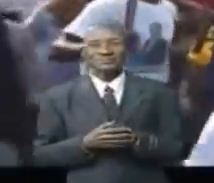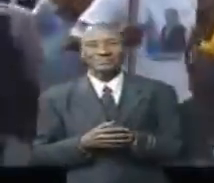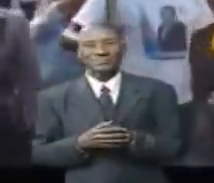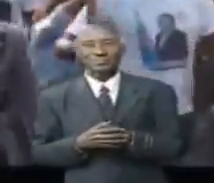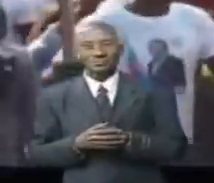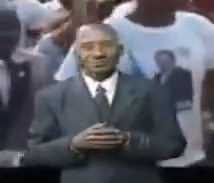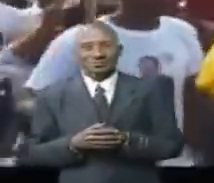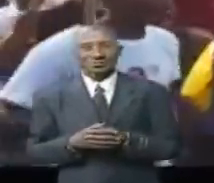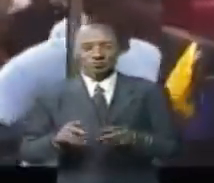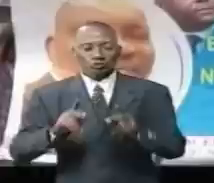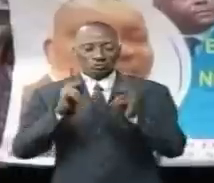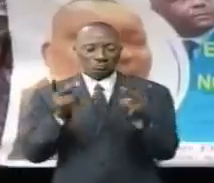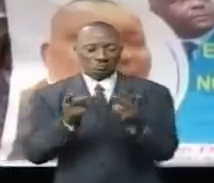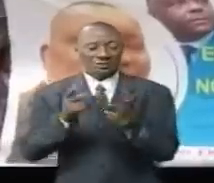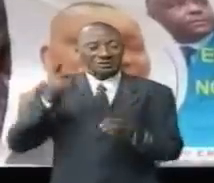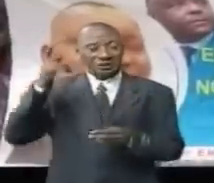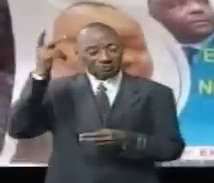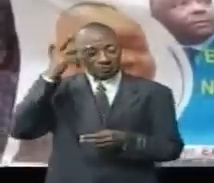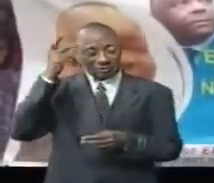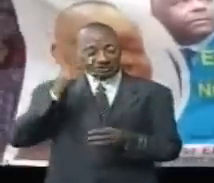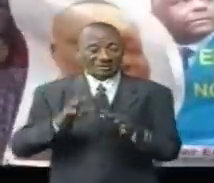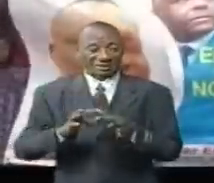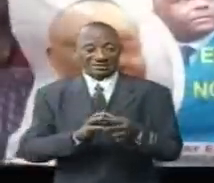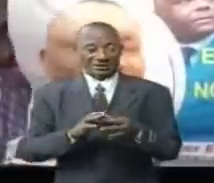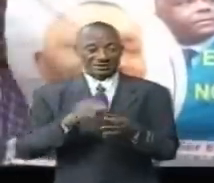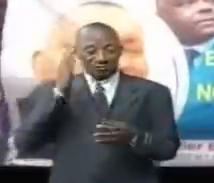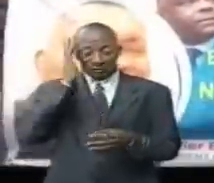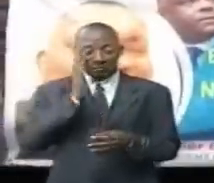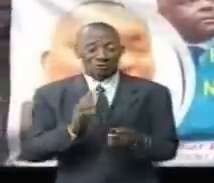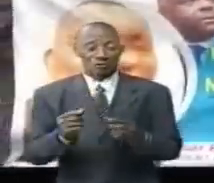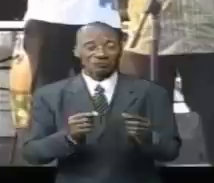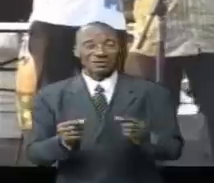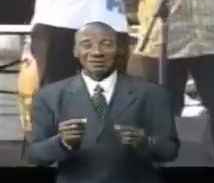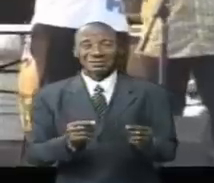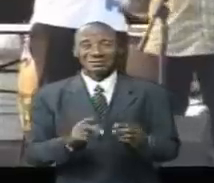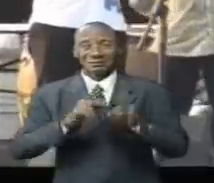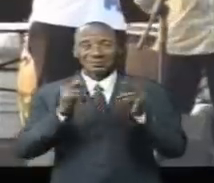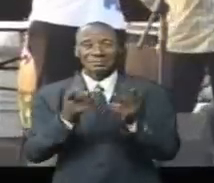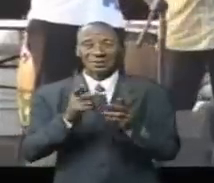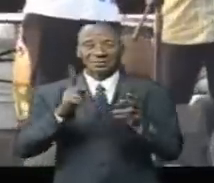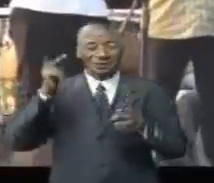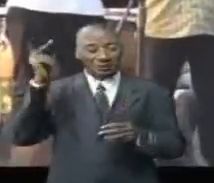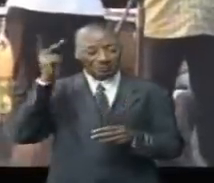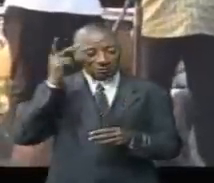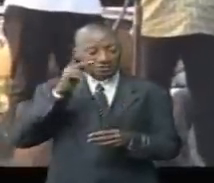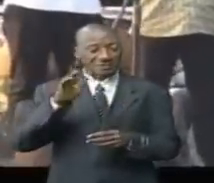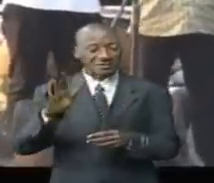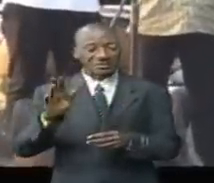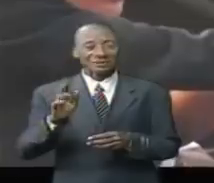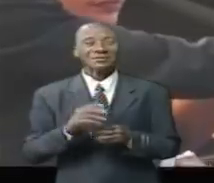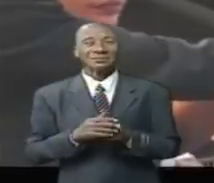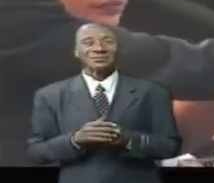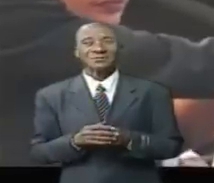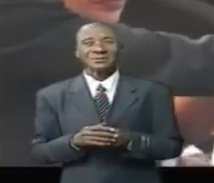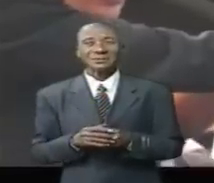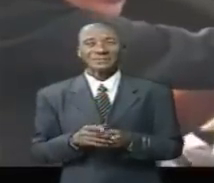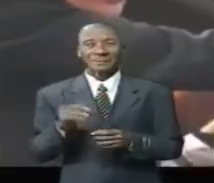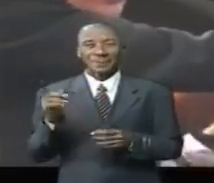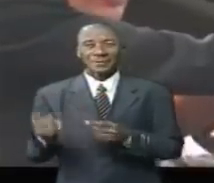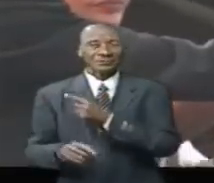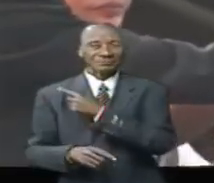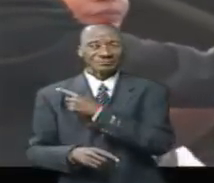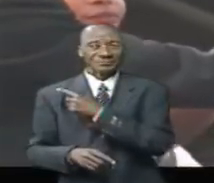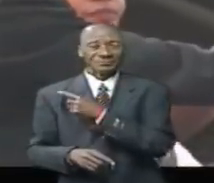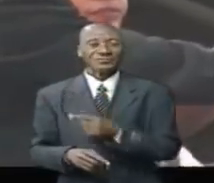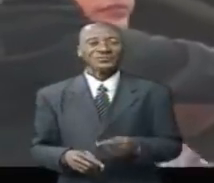L'Alliance pour l'alternance s'associe à tous ceux qui soutiennent les forces armées congolaises. Ce regroupement politique allié au mouvement de